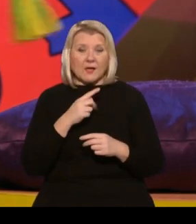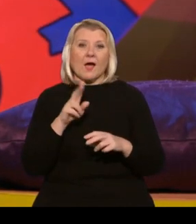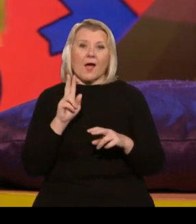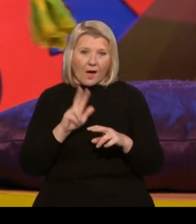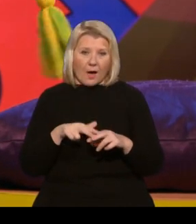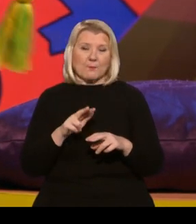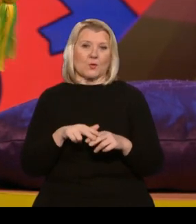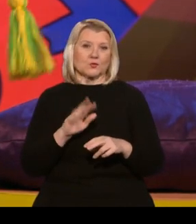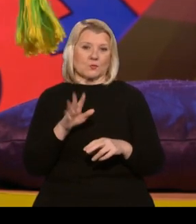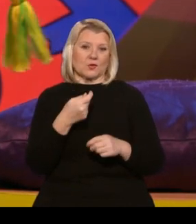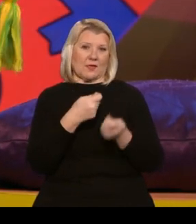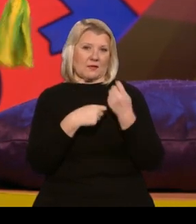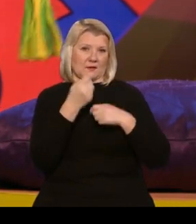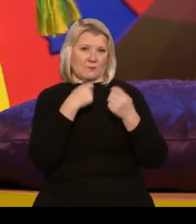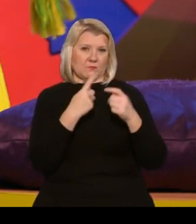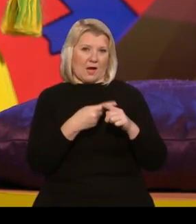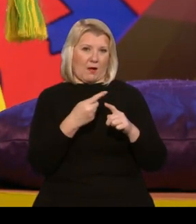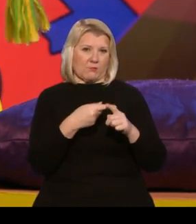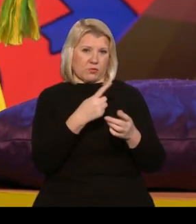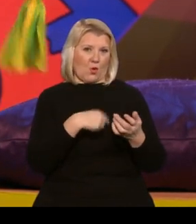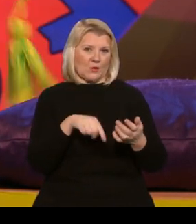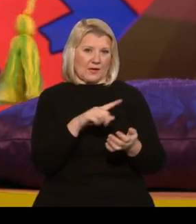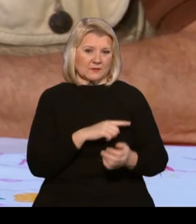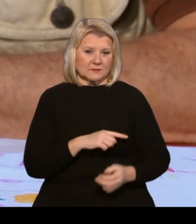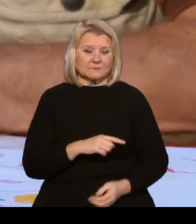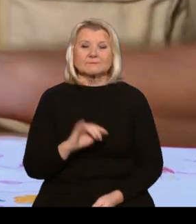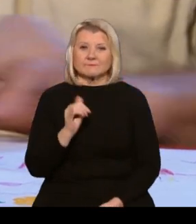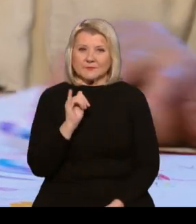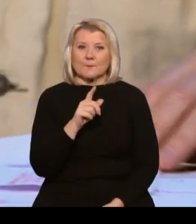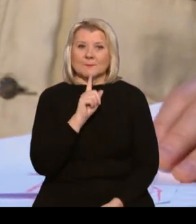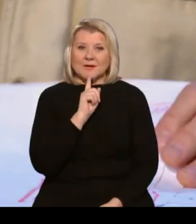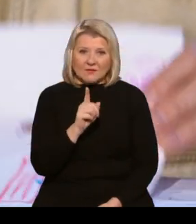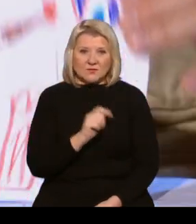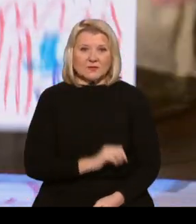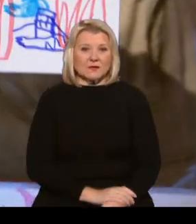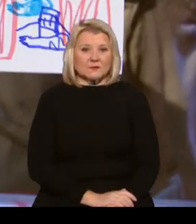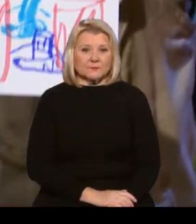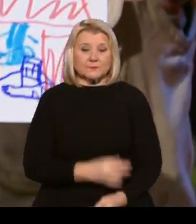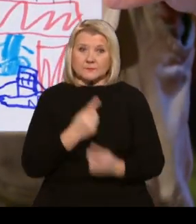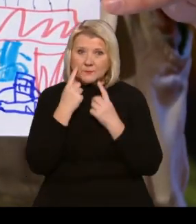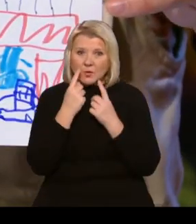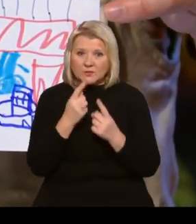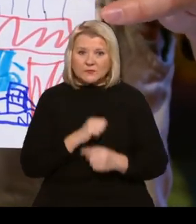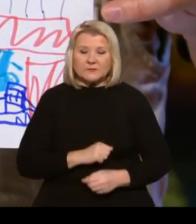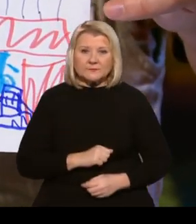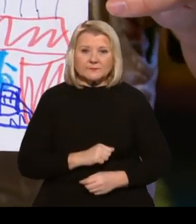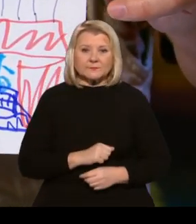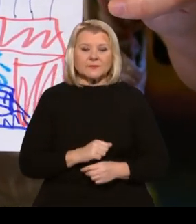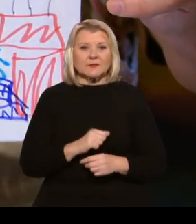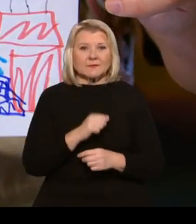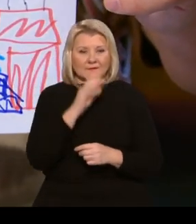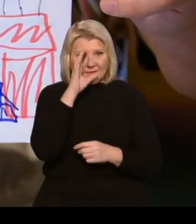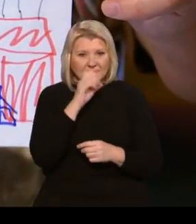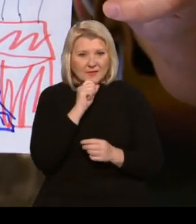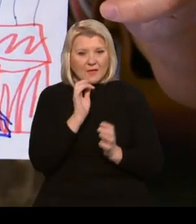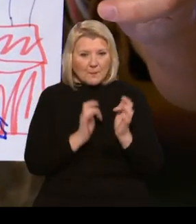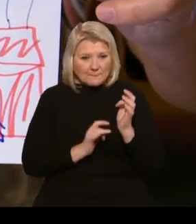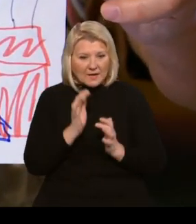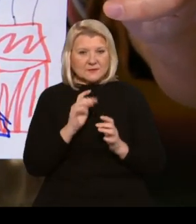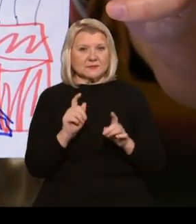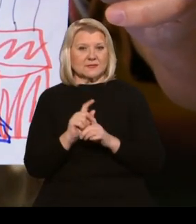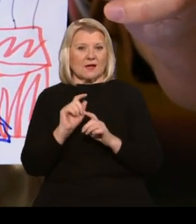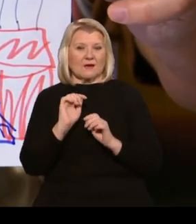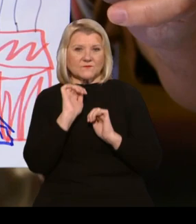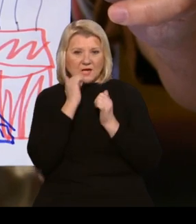pusu bramborákem, mňam, mňam, mňam. Přesně tak. Je, Františku, podívej, pro dědu Martina a Františka.